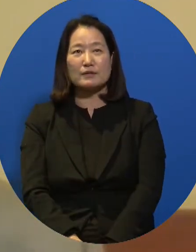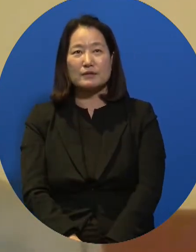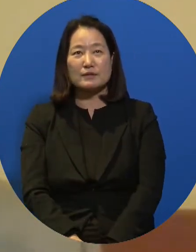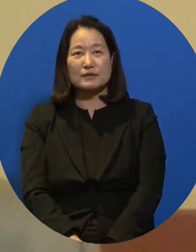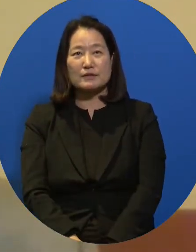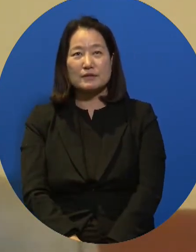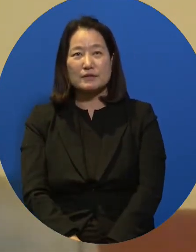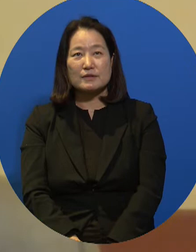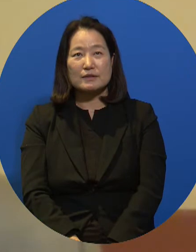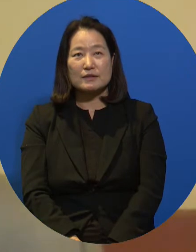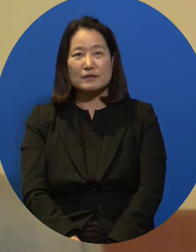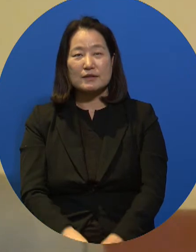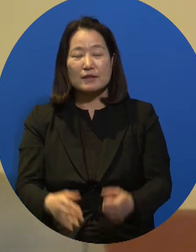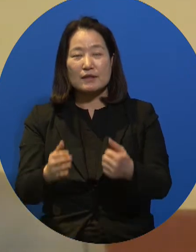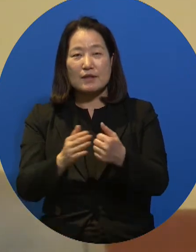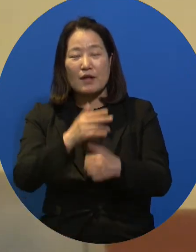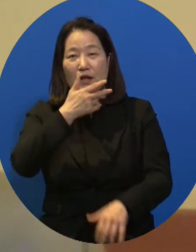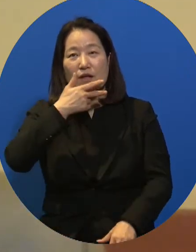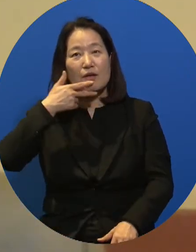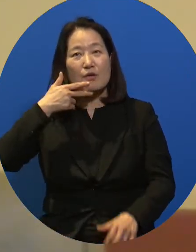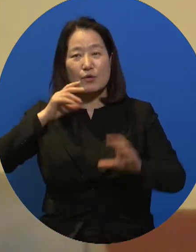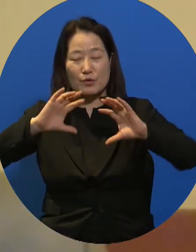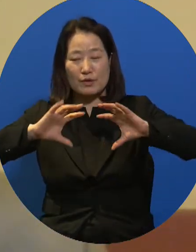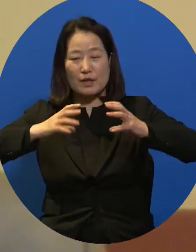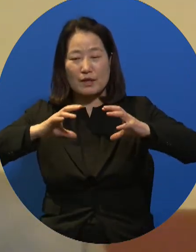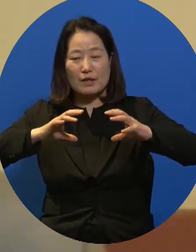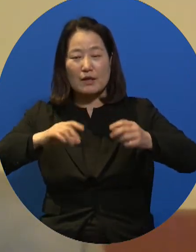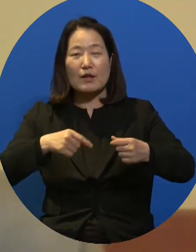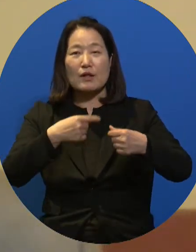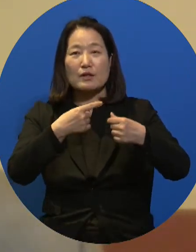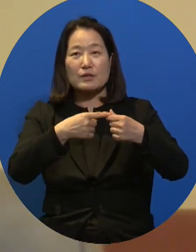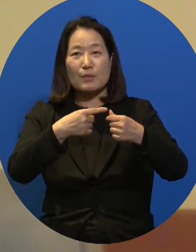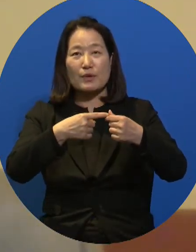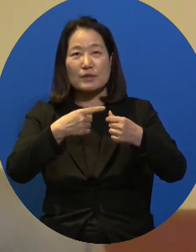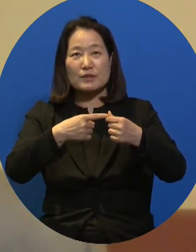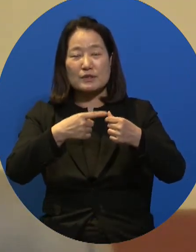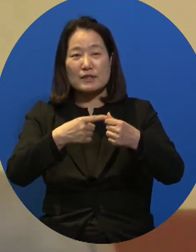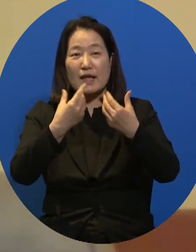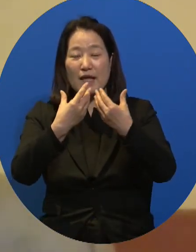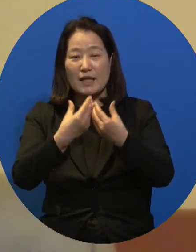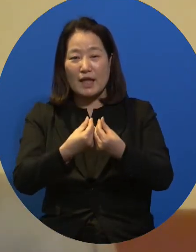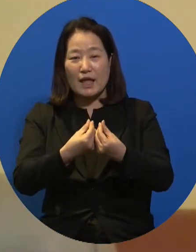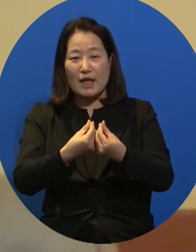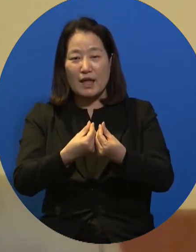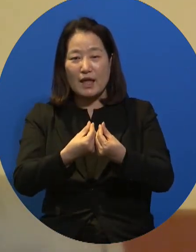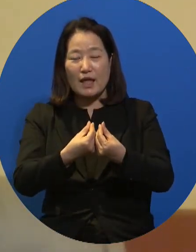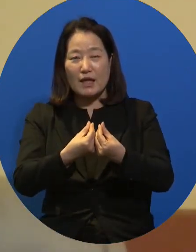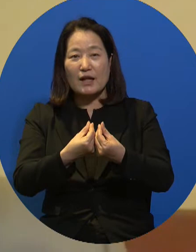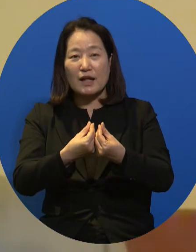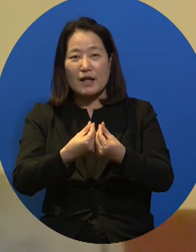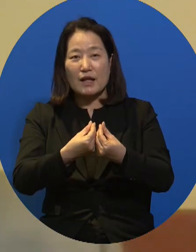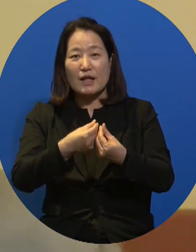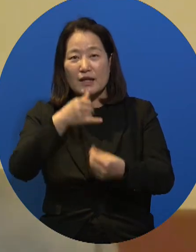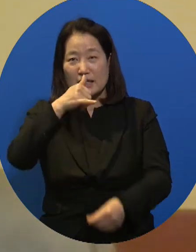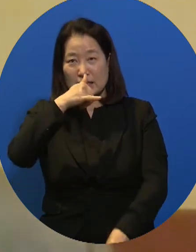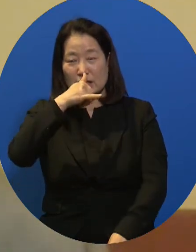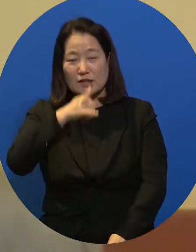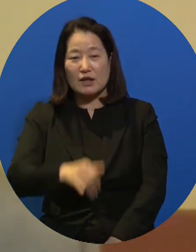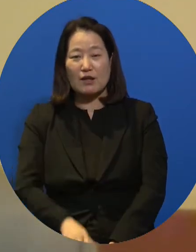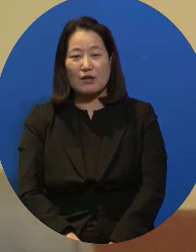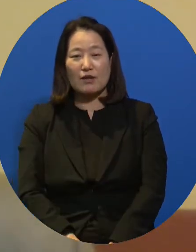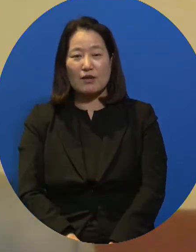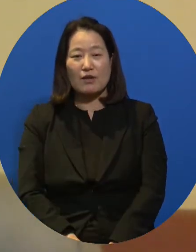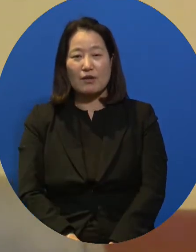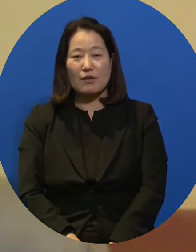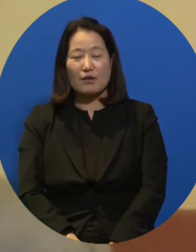제가 이러한 관점에서 영국에서 첫 번째 그런 사례를 들었는데요. 두